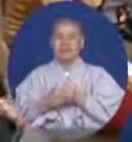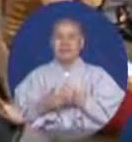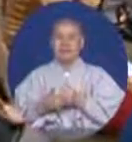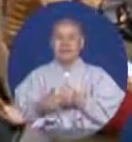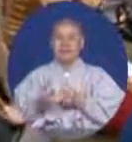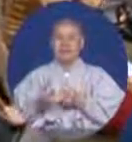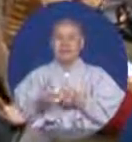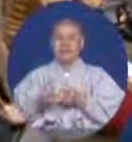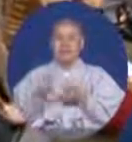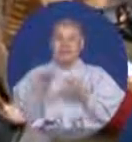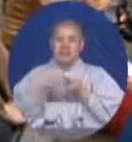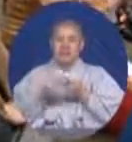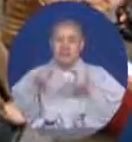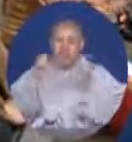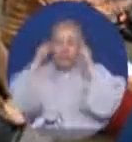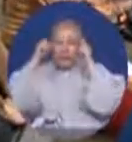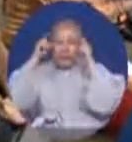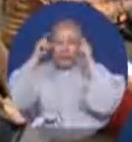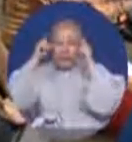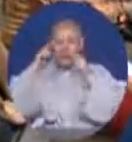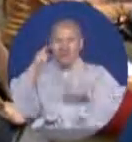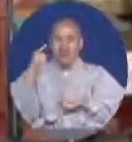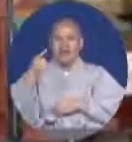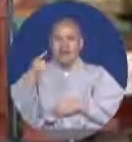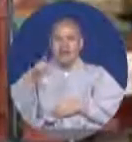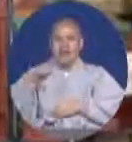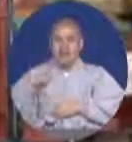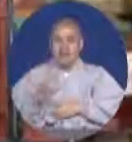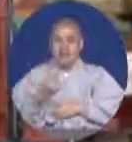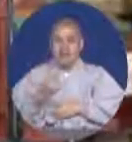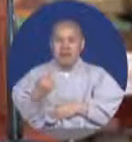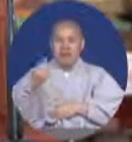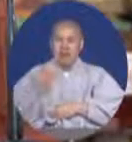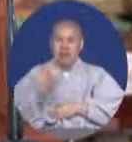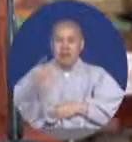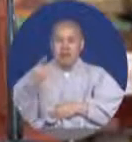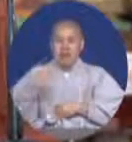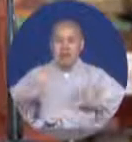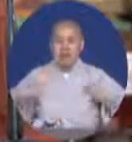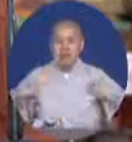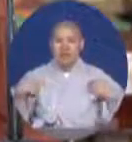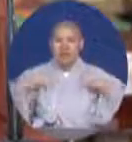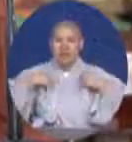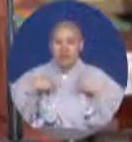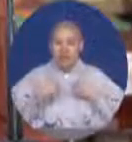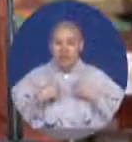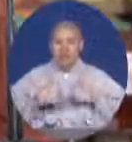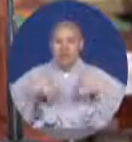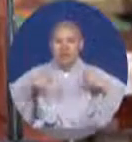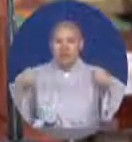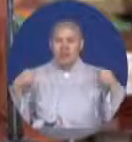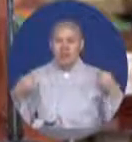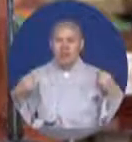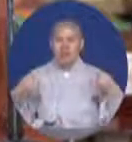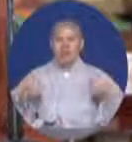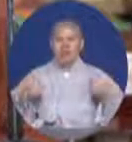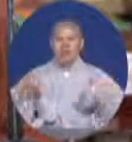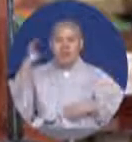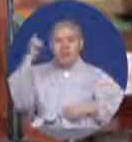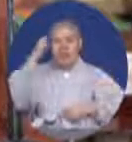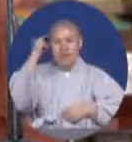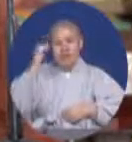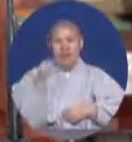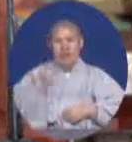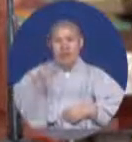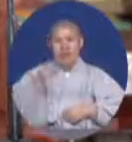그걸 깨닫는 거예요. 100,000번 옷을 입어도 그게 옷 입었나? 100,000번 옷을 벗어도 옷을 벗었나? 그러니까 왜